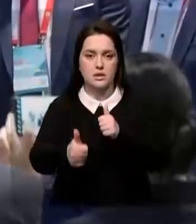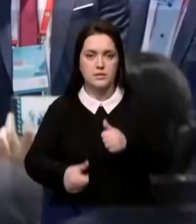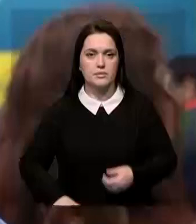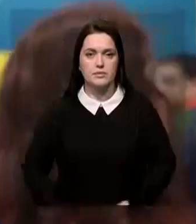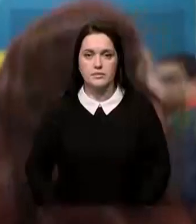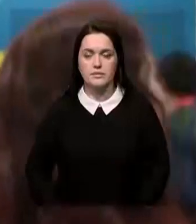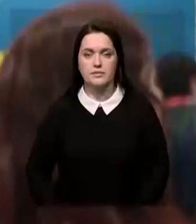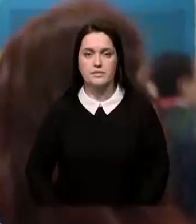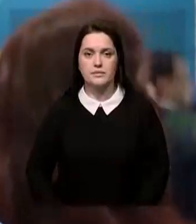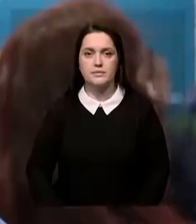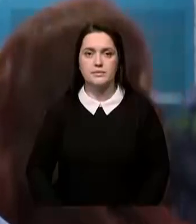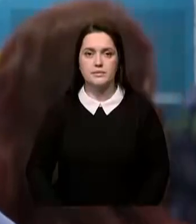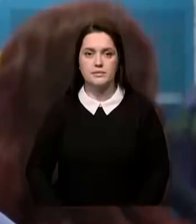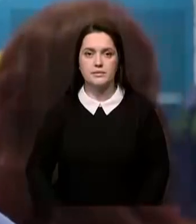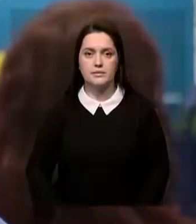отраслях.